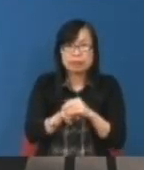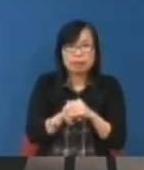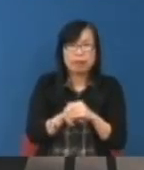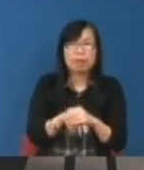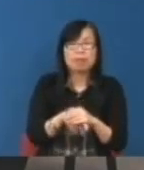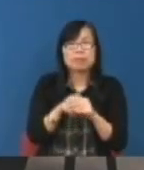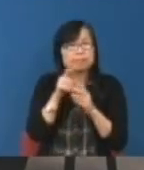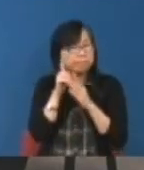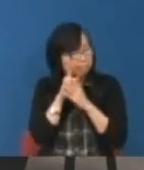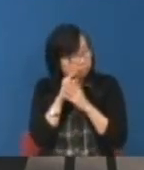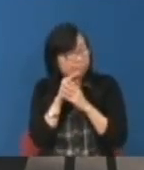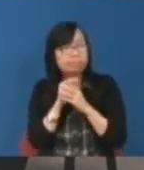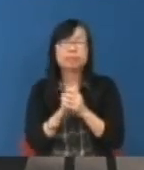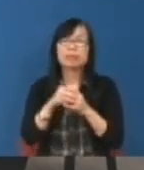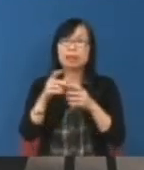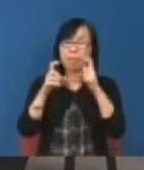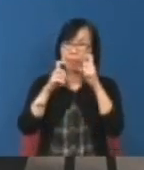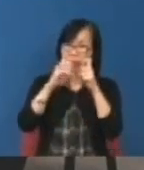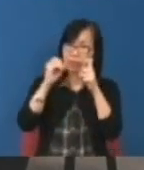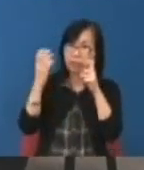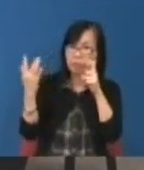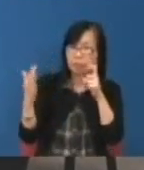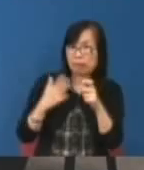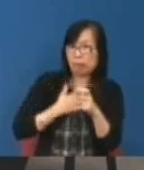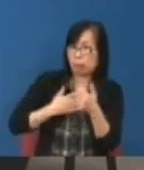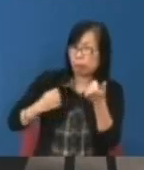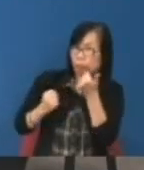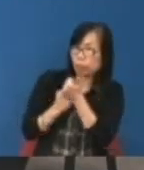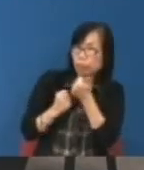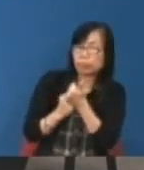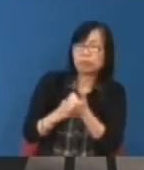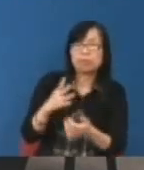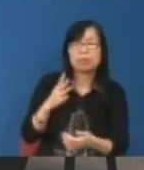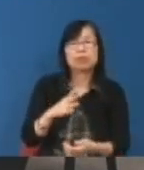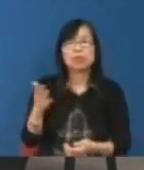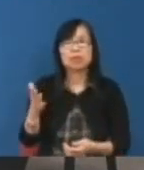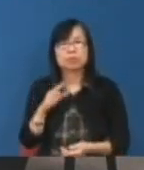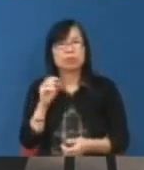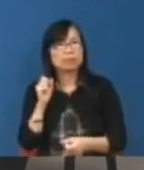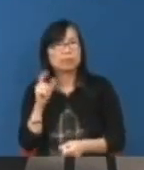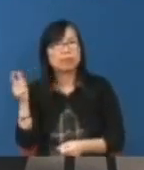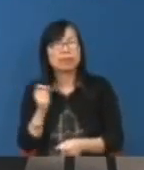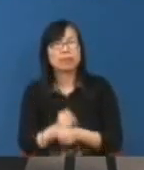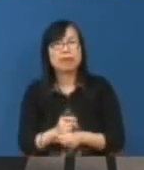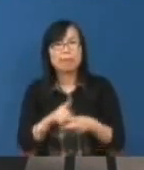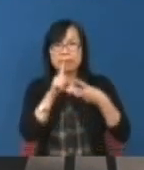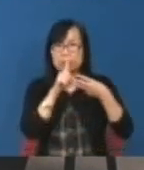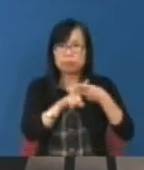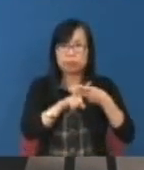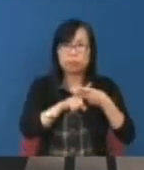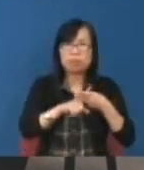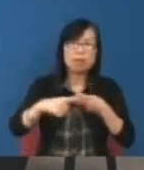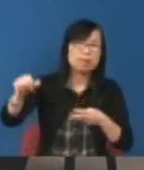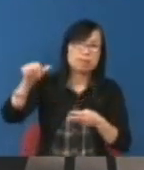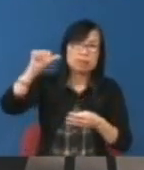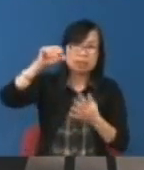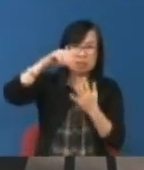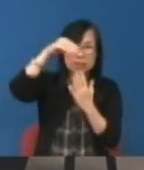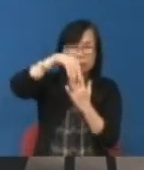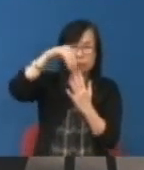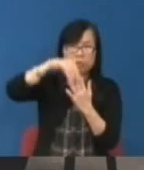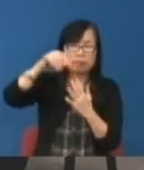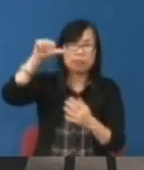含羞答答就係話，有百分之九十幾我哋都贊成你嘅爭護詞啦。所以老實講，民主黨輸選舉係真係成日到氣都輸